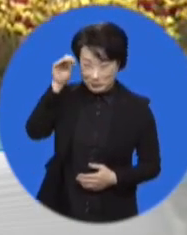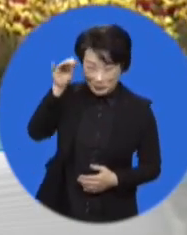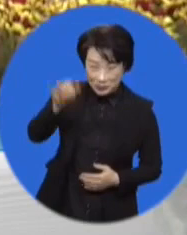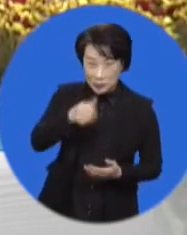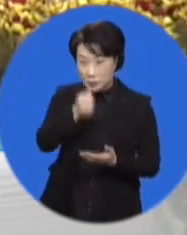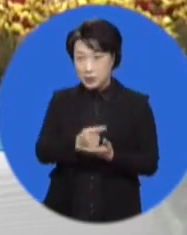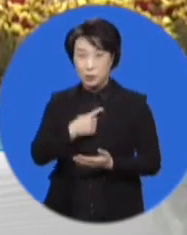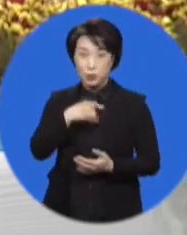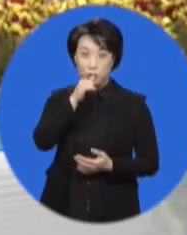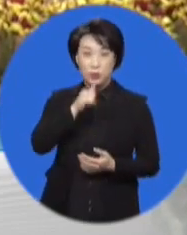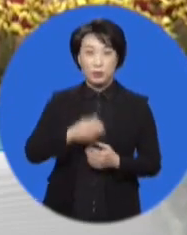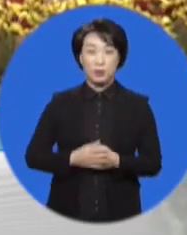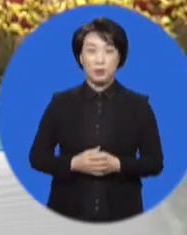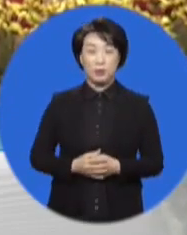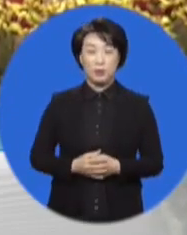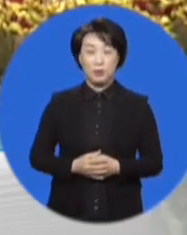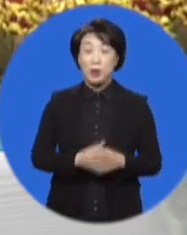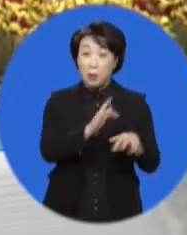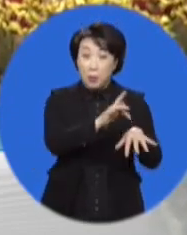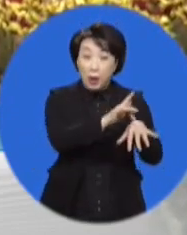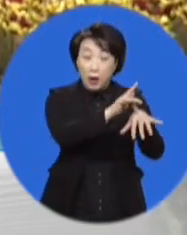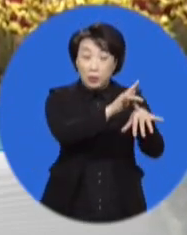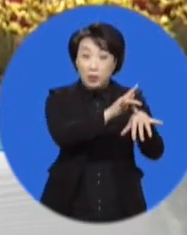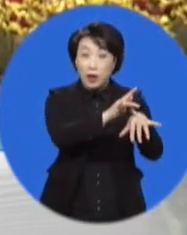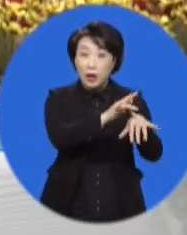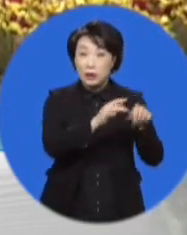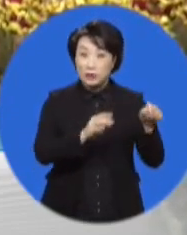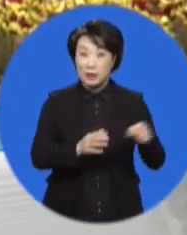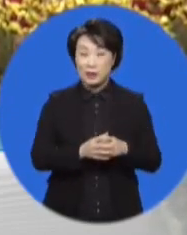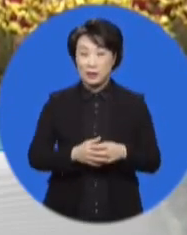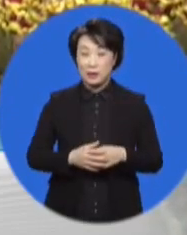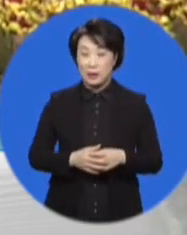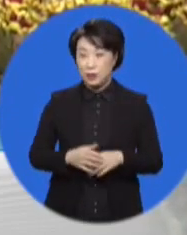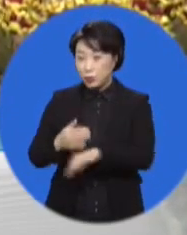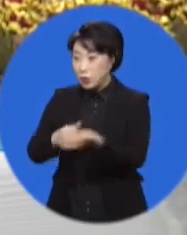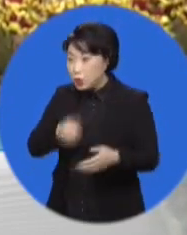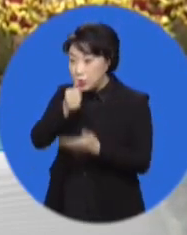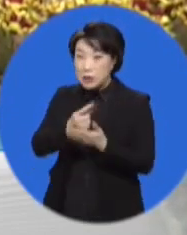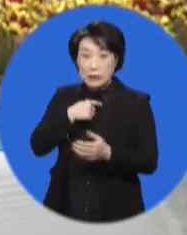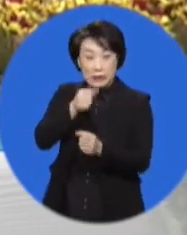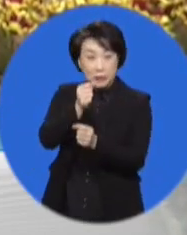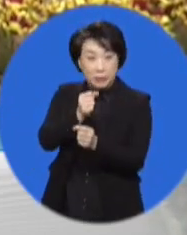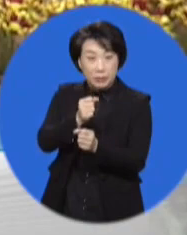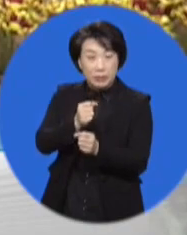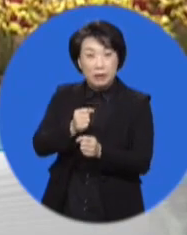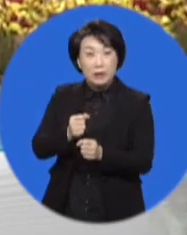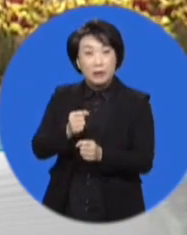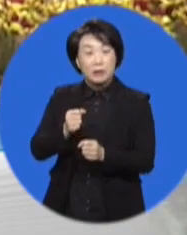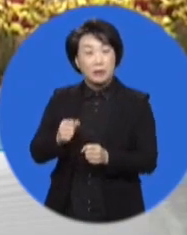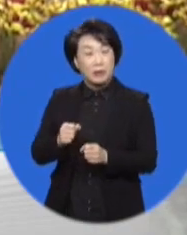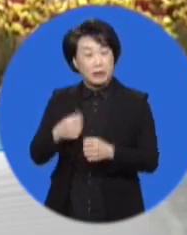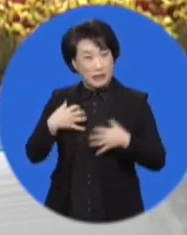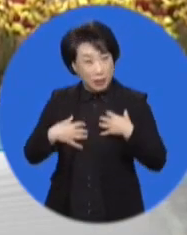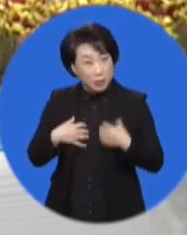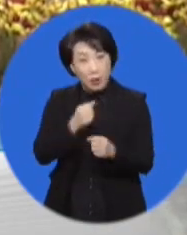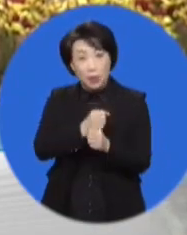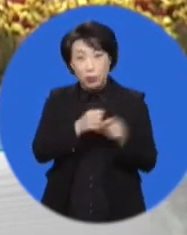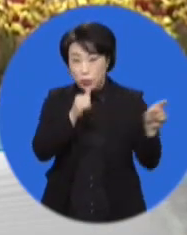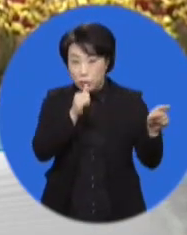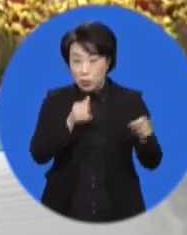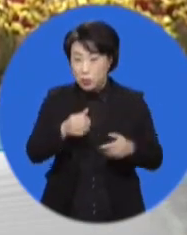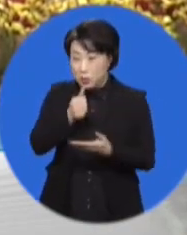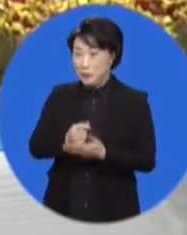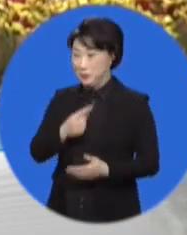사모함에 줘요. 마귀가 얼마나 재밌게 짓게 만들며 짓고 싶어서 짓게